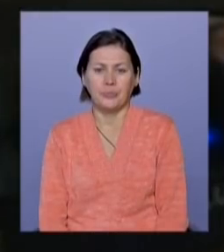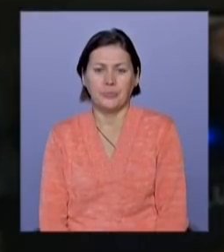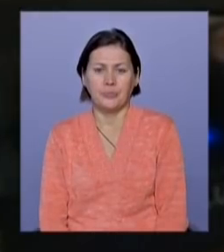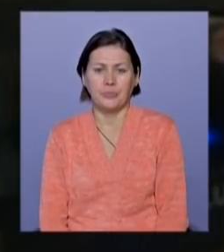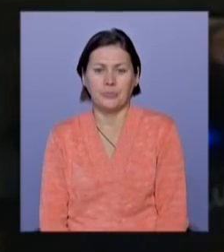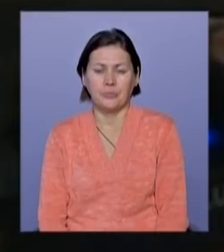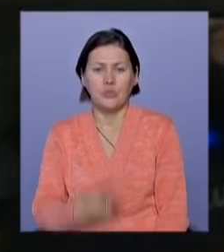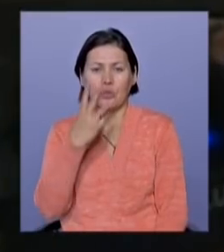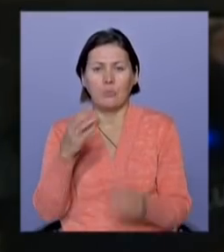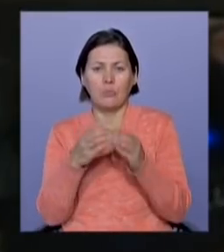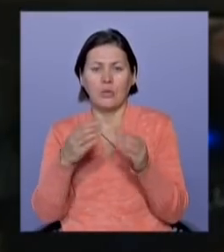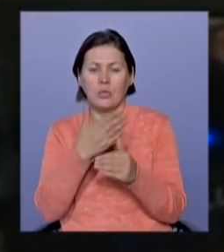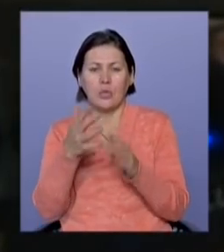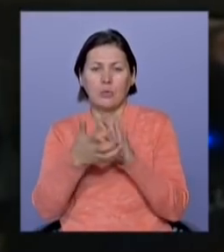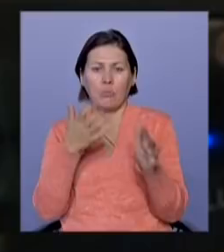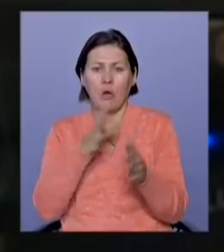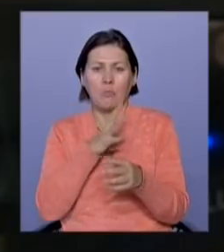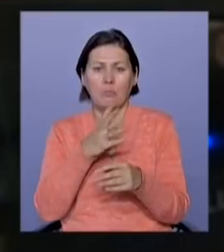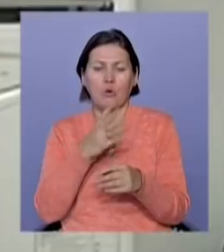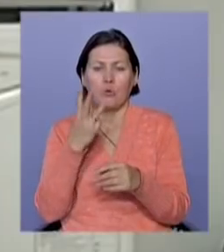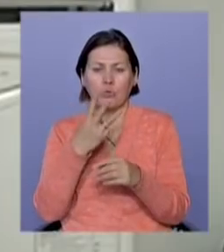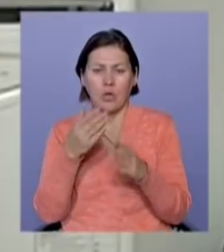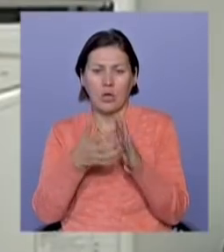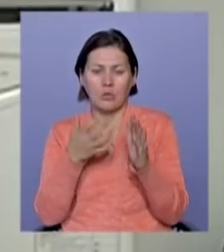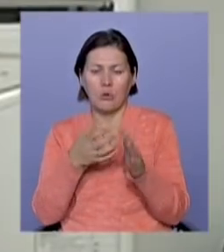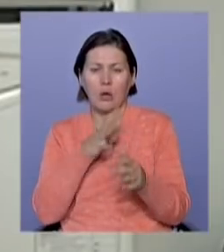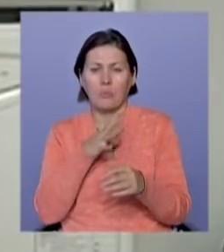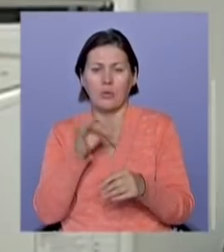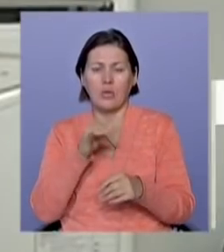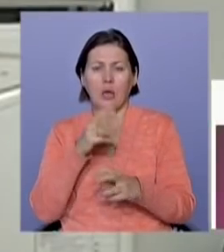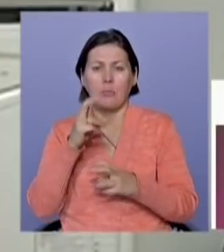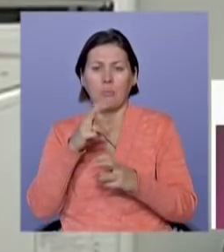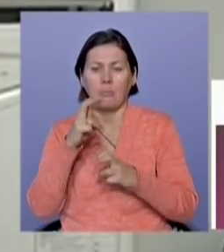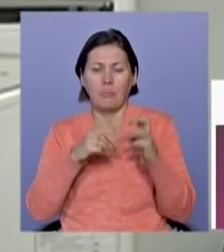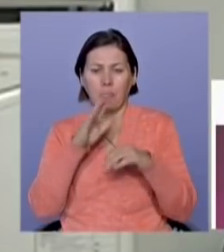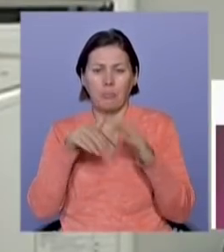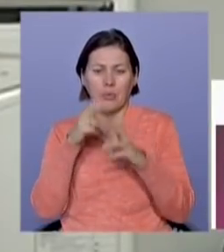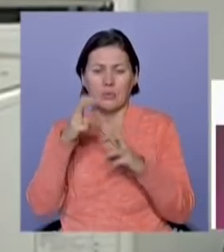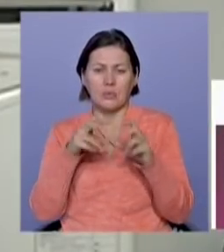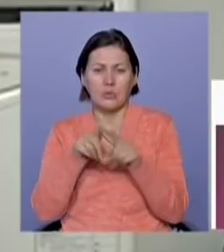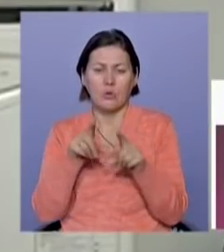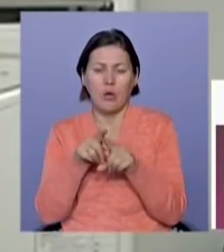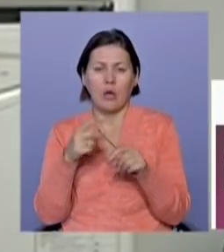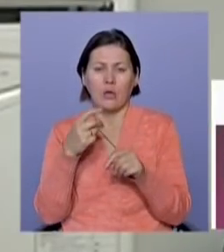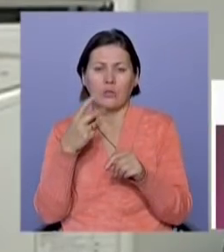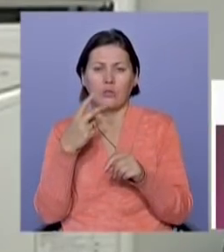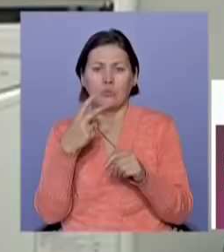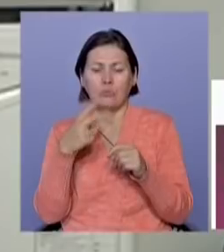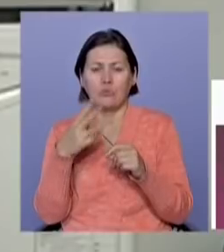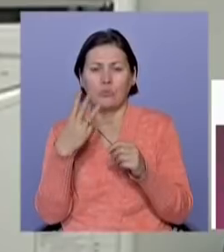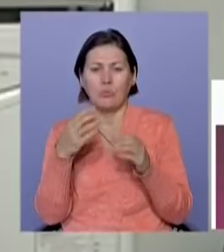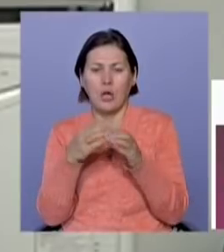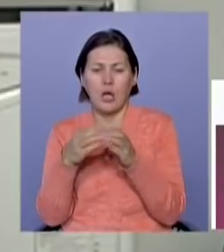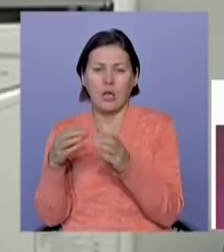Рахмет. 3-ші бригада сізге шақырту болады. 3 шақырту. 2-ші подстанцияда 23 бригада жұмыс атқарса,